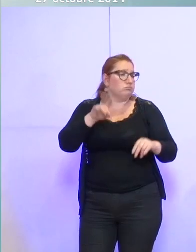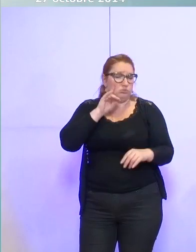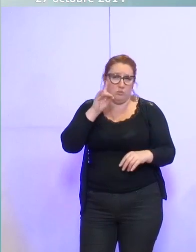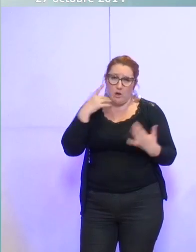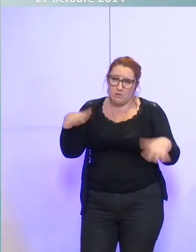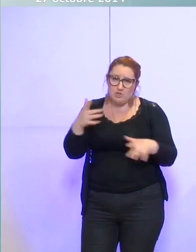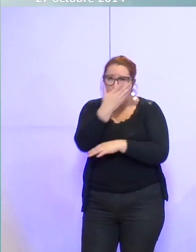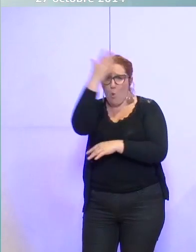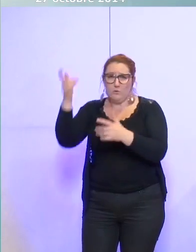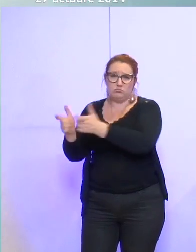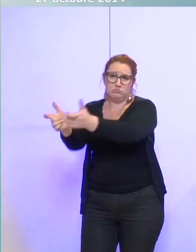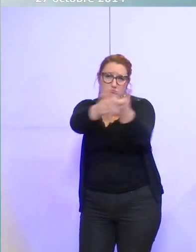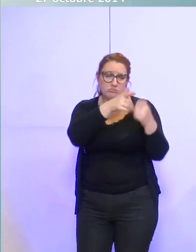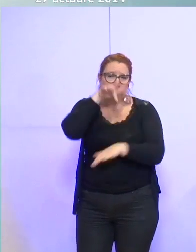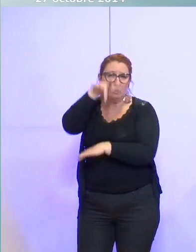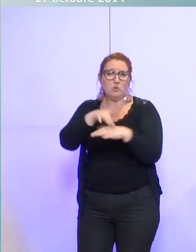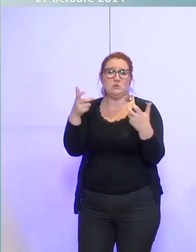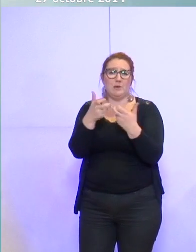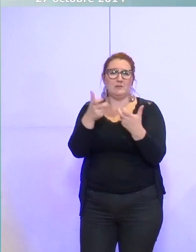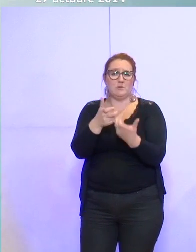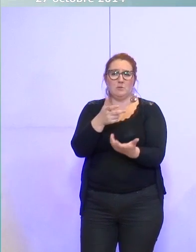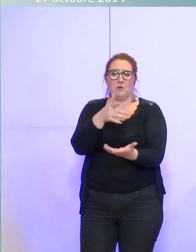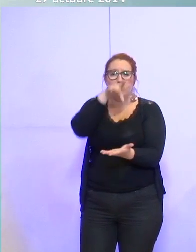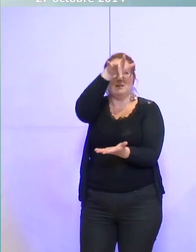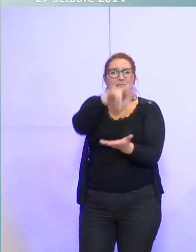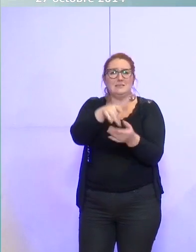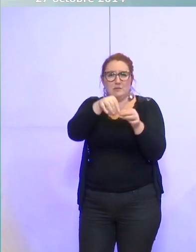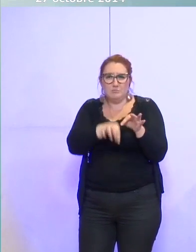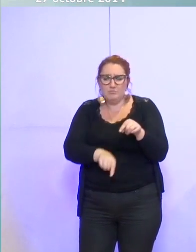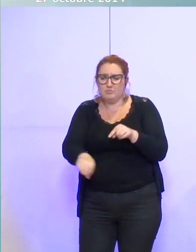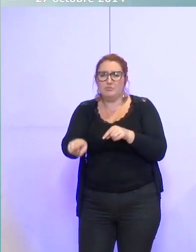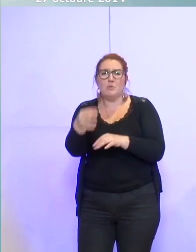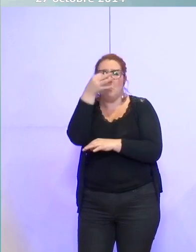veux parler de sites pollués sur le site sur Tesserre,